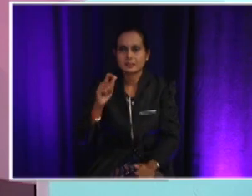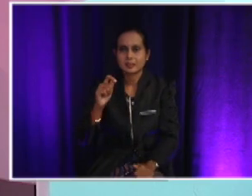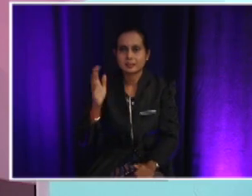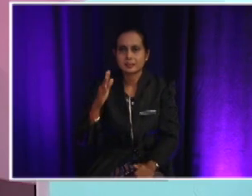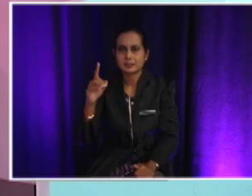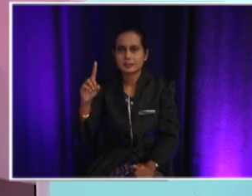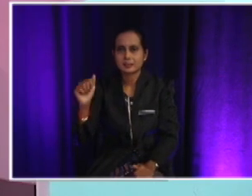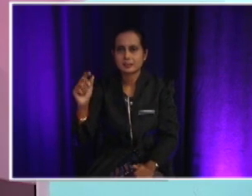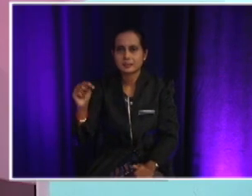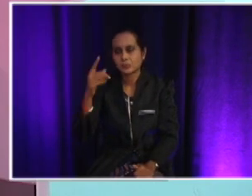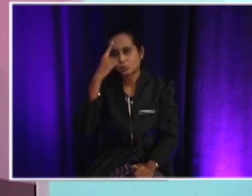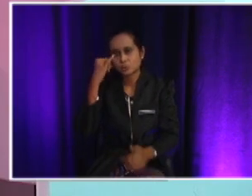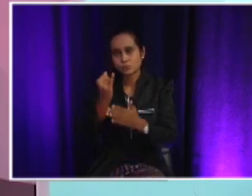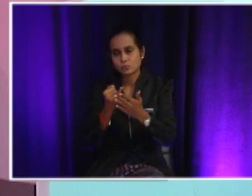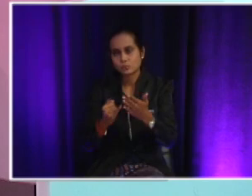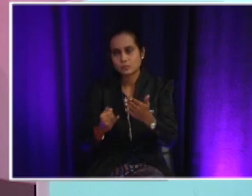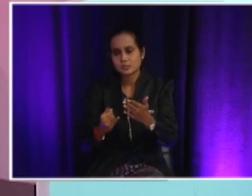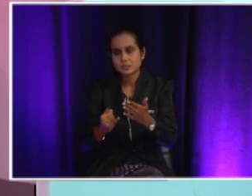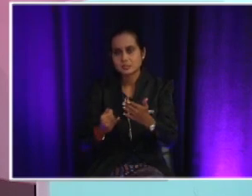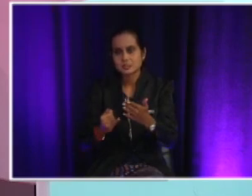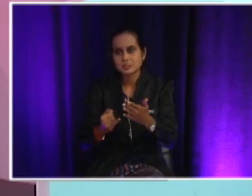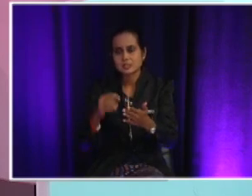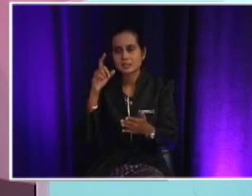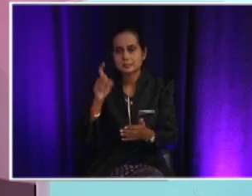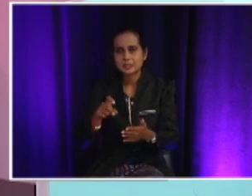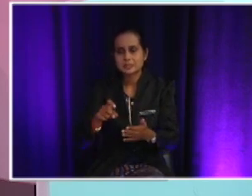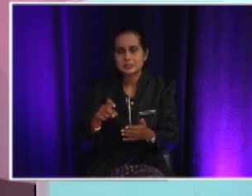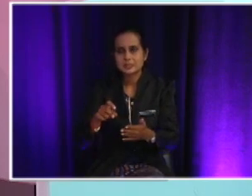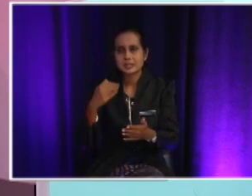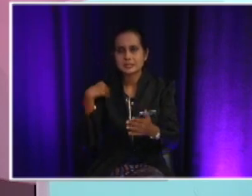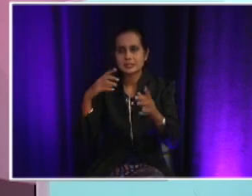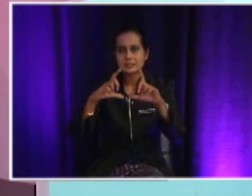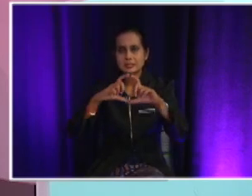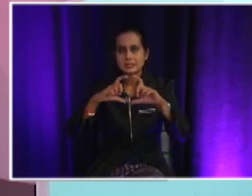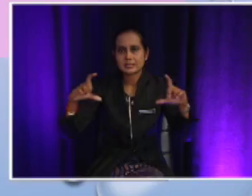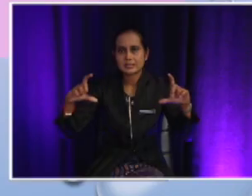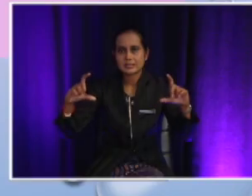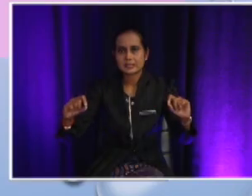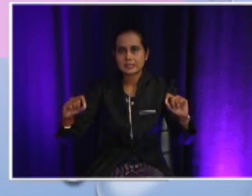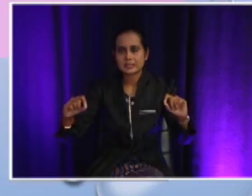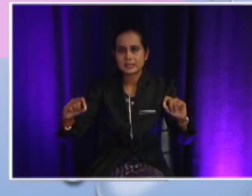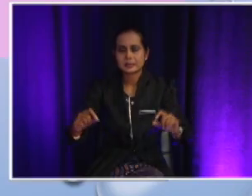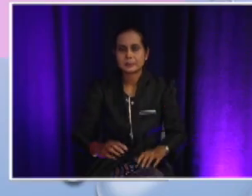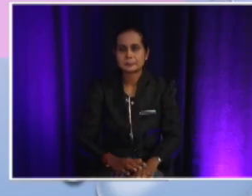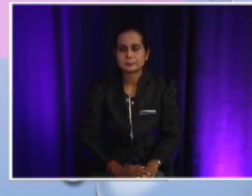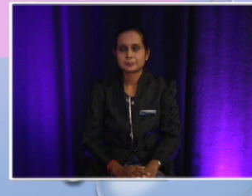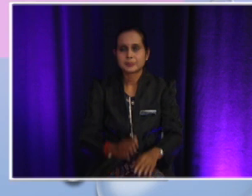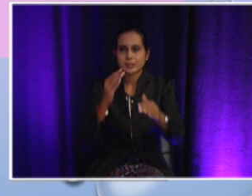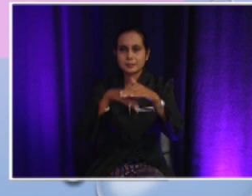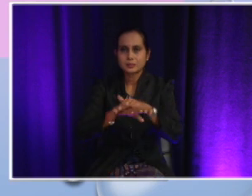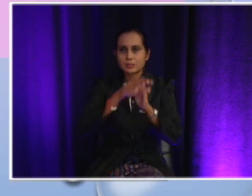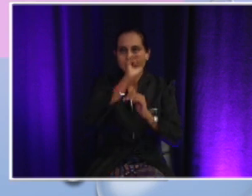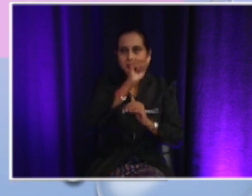untuk kita melukis, okey, ini tadi mesti dilabelkan. Okey, mesti dilabelkan, masukkan ni A dengan B, jangan tanpa